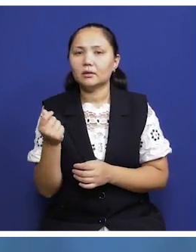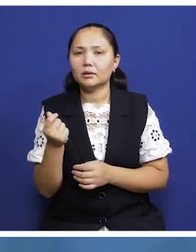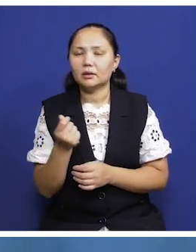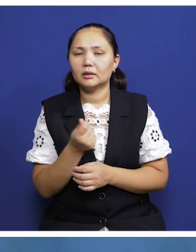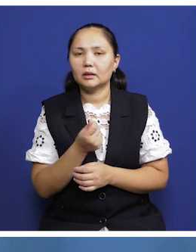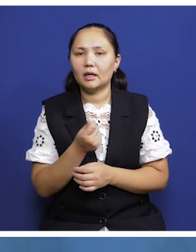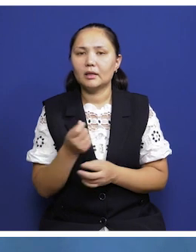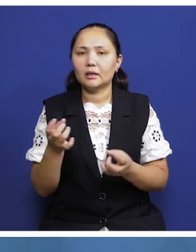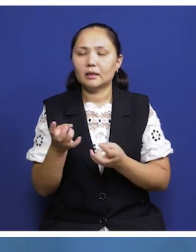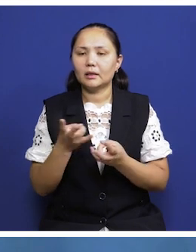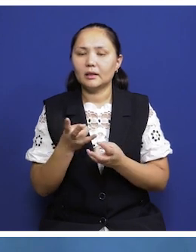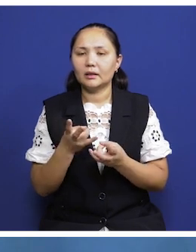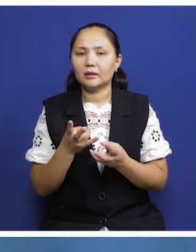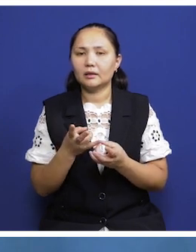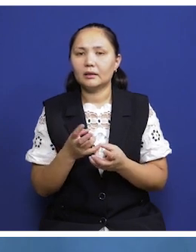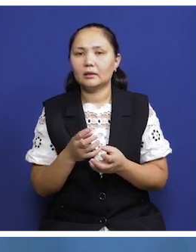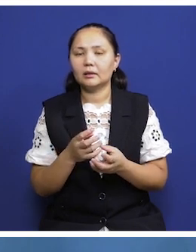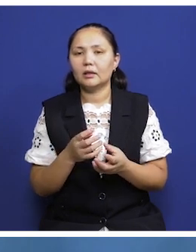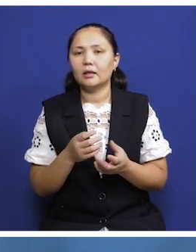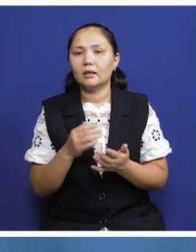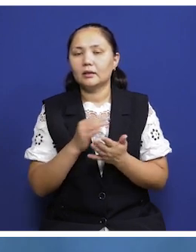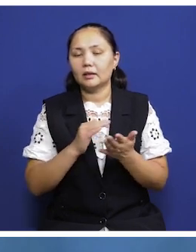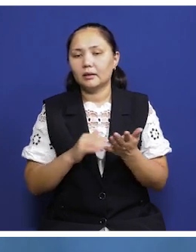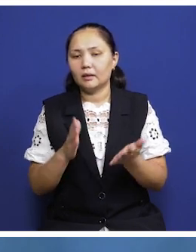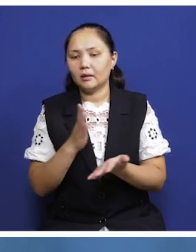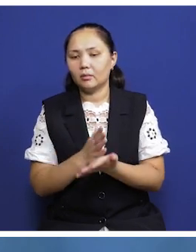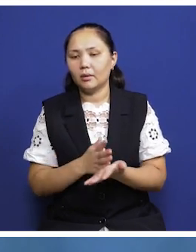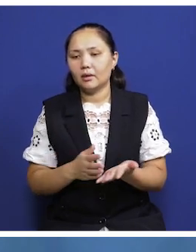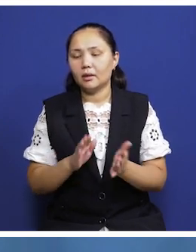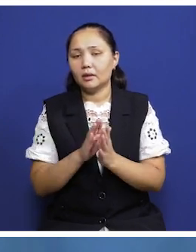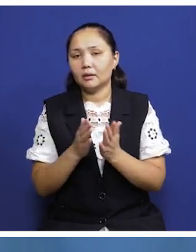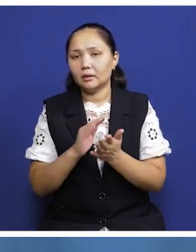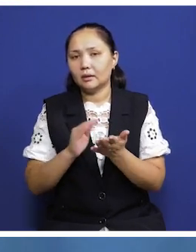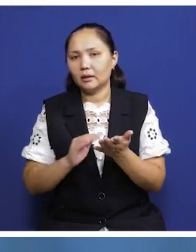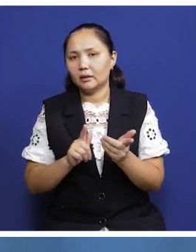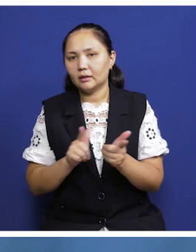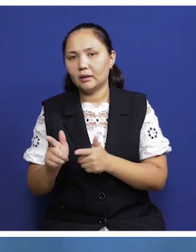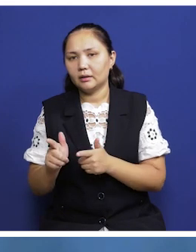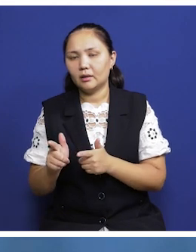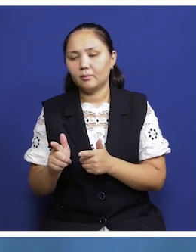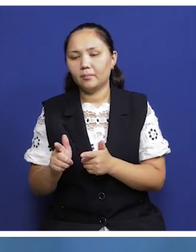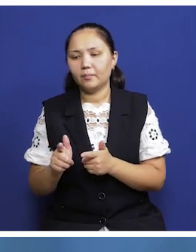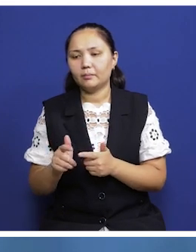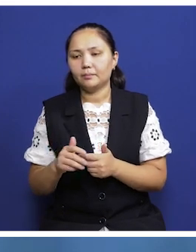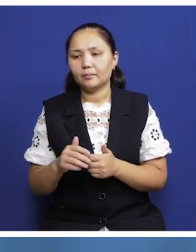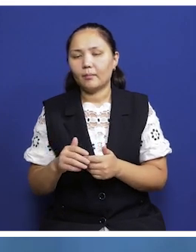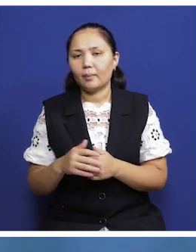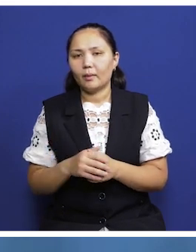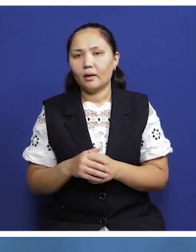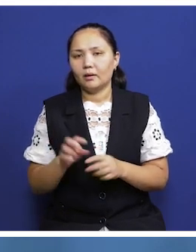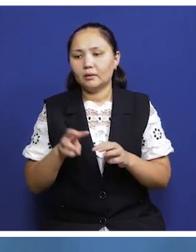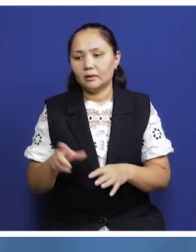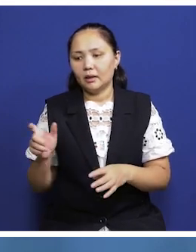қажет еткен екен, оның процедурасы бар, сол процедураға сәйкес оның жобалық сметалық құжаттамасы әзірленеді, сосын қайтып біздің